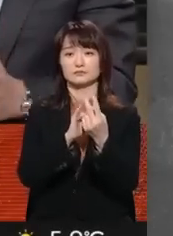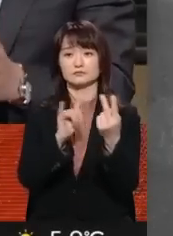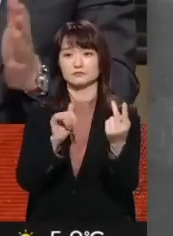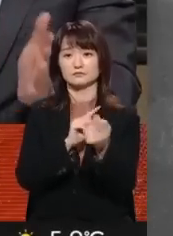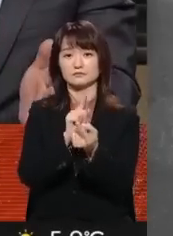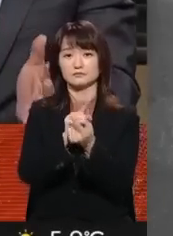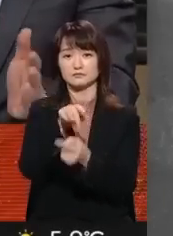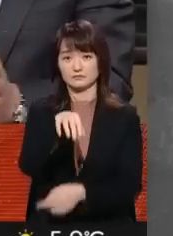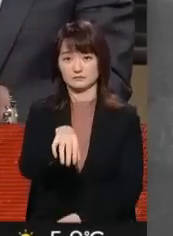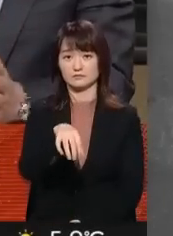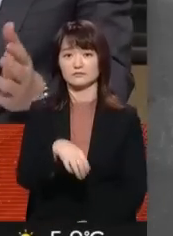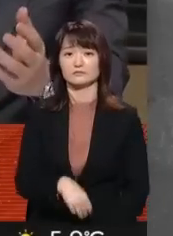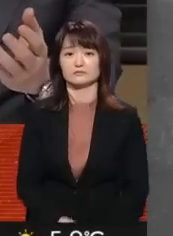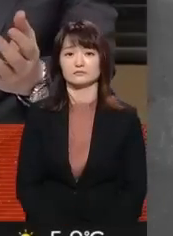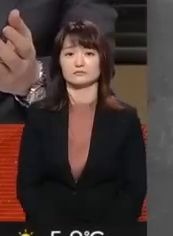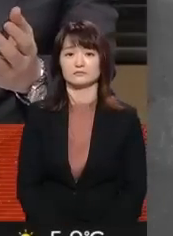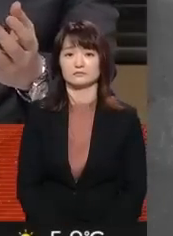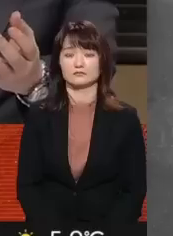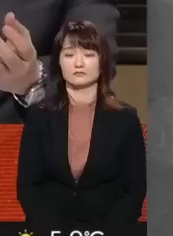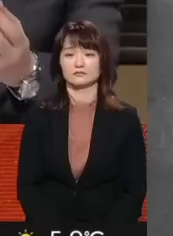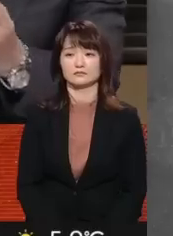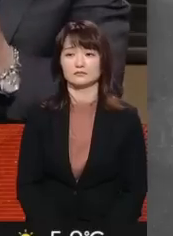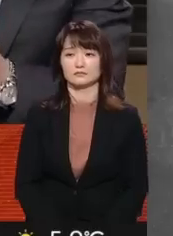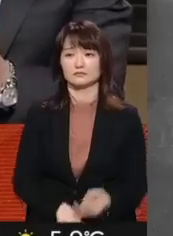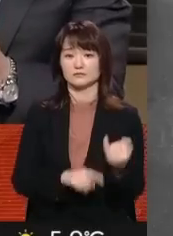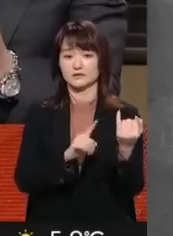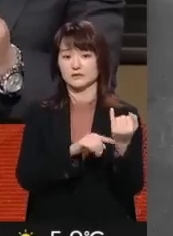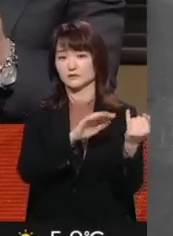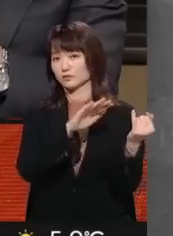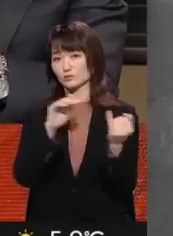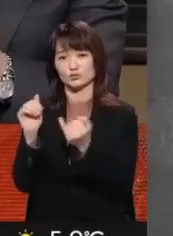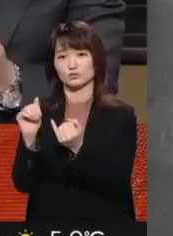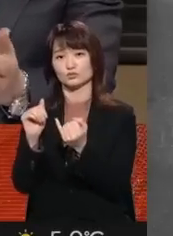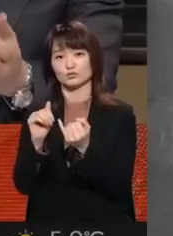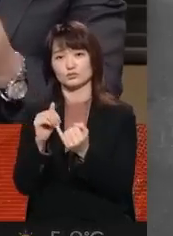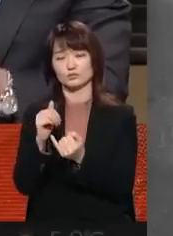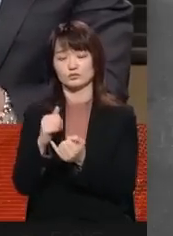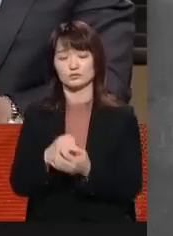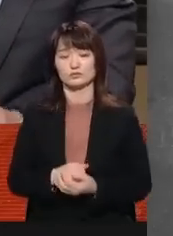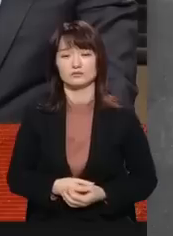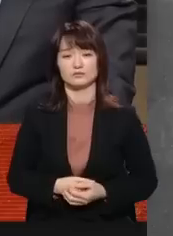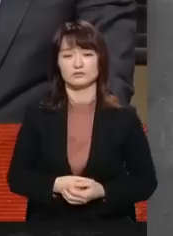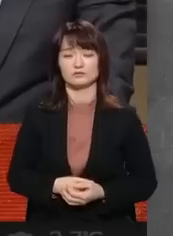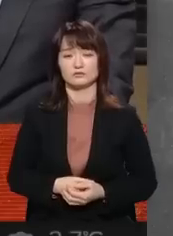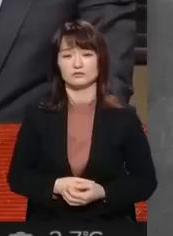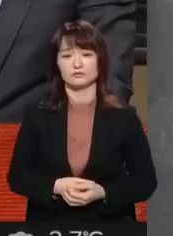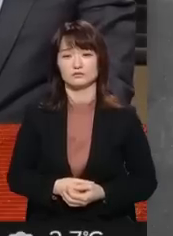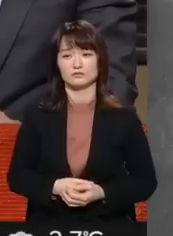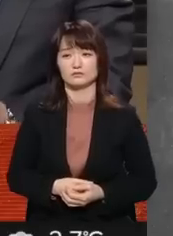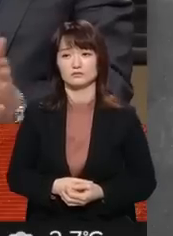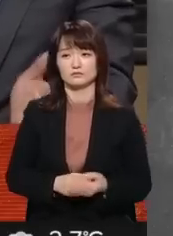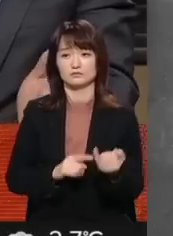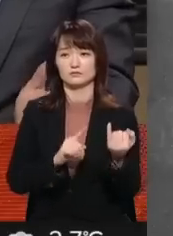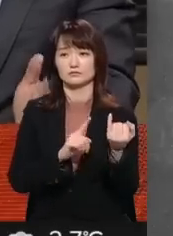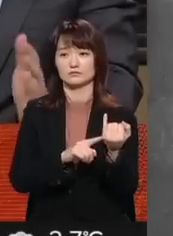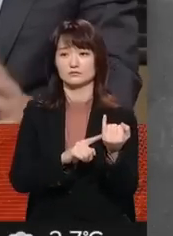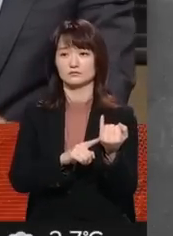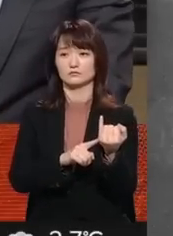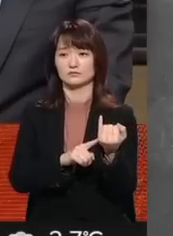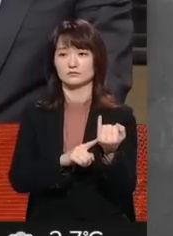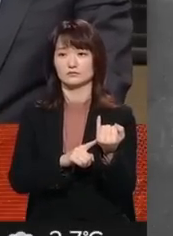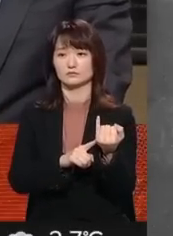만났던 장소가 있습니다 그 장소에이 여성분을 불러냅니다 그게 이제 숙박시설인데 불러내고 난 다음에 여성의 도는가 그때부터